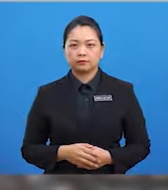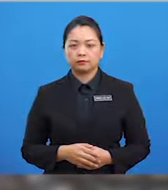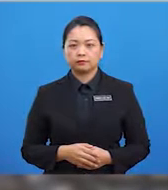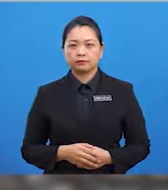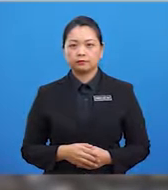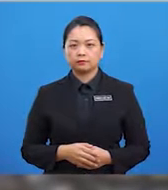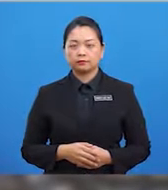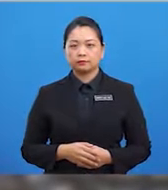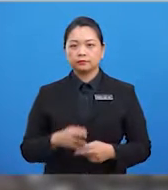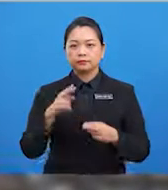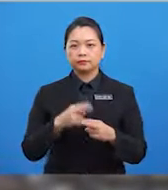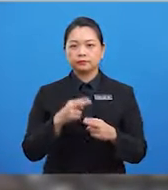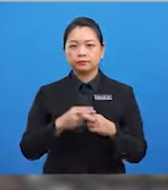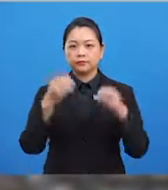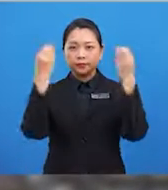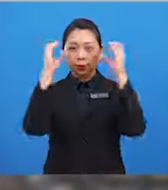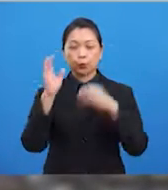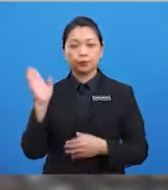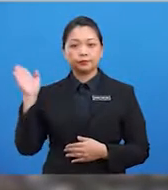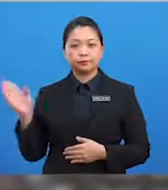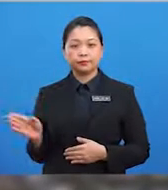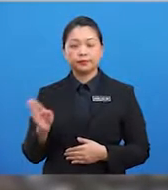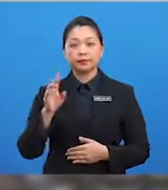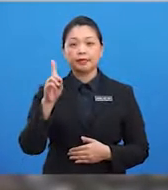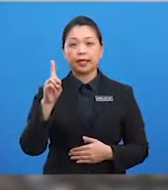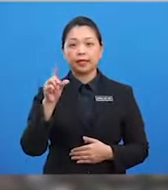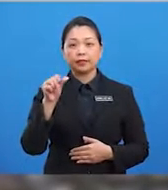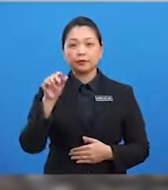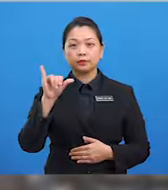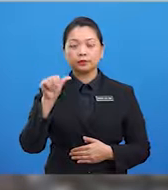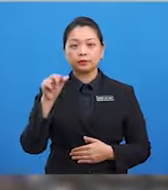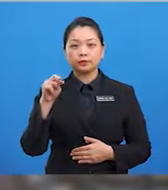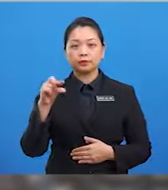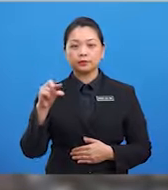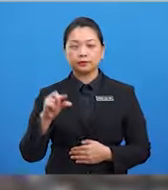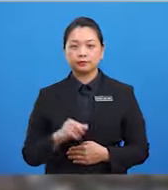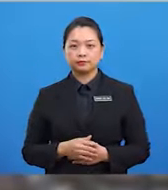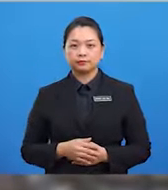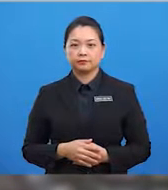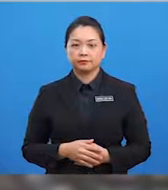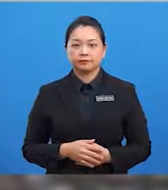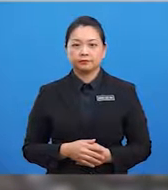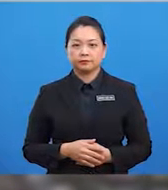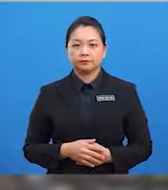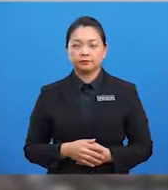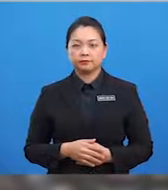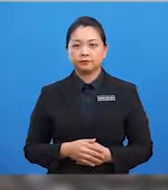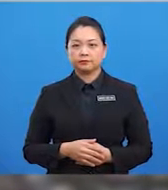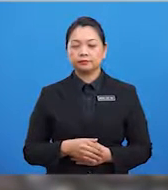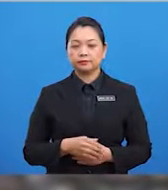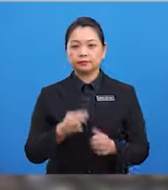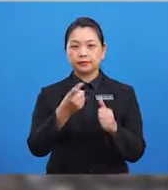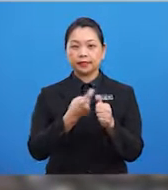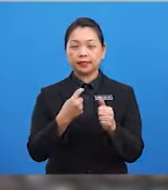Nama cikgu ialah Dayang Zariah Hafizah binti Awang Sebeki dari Kolej Tingkatan 6